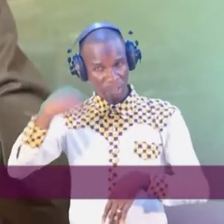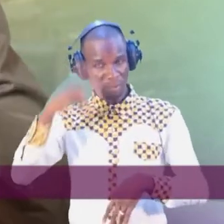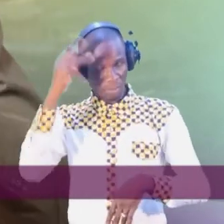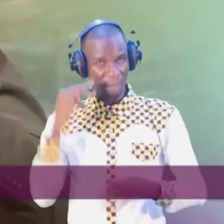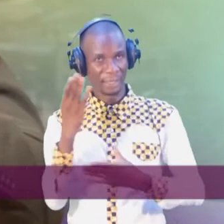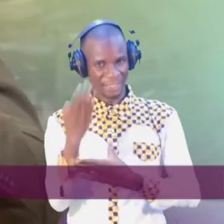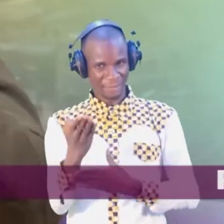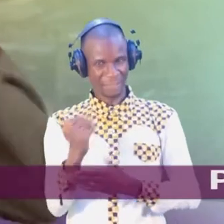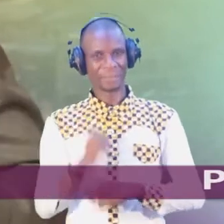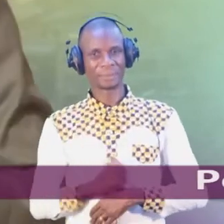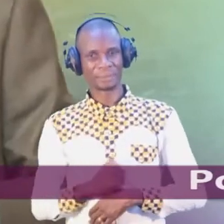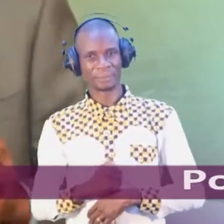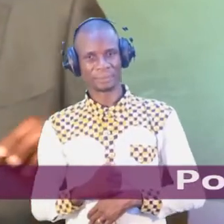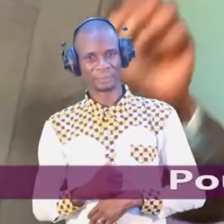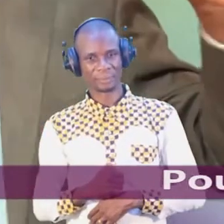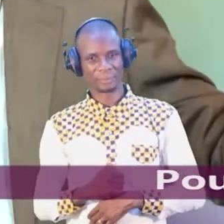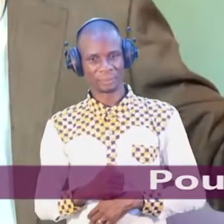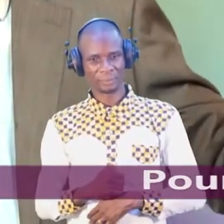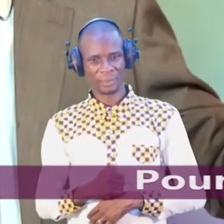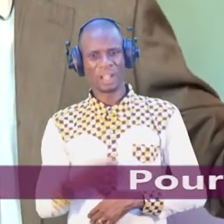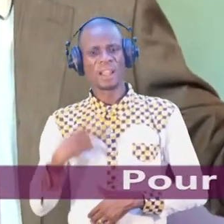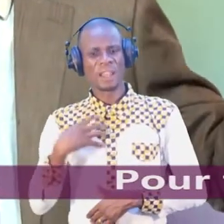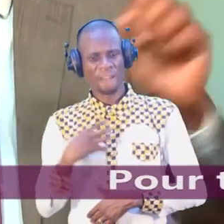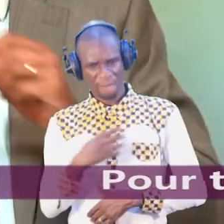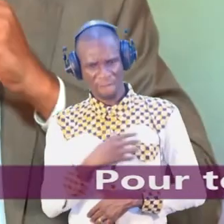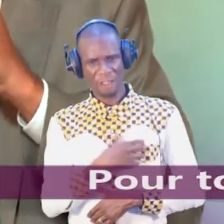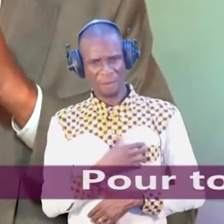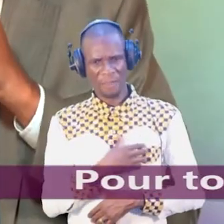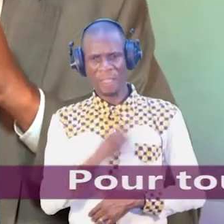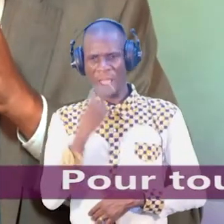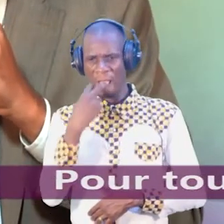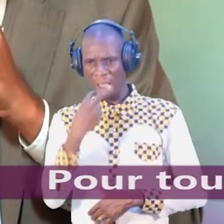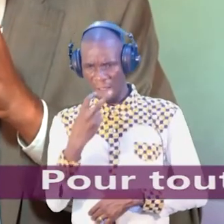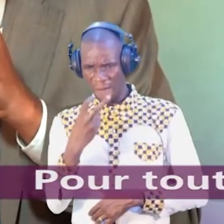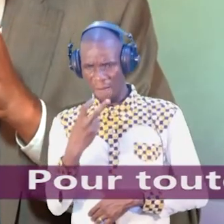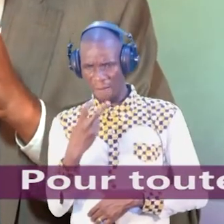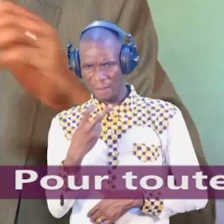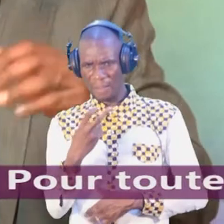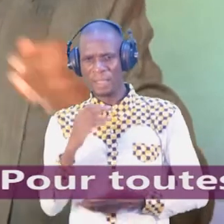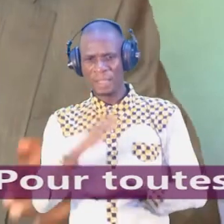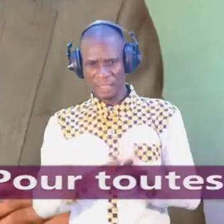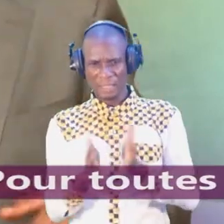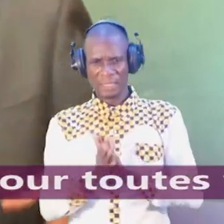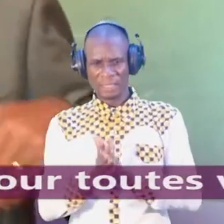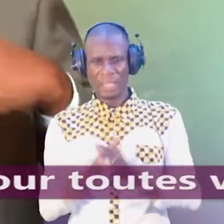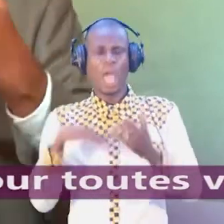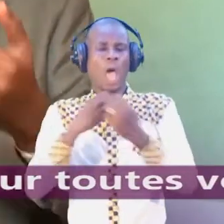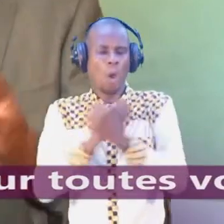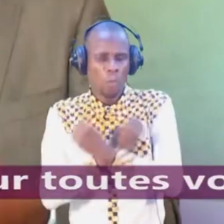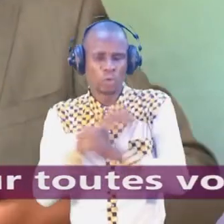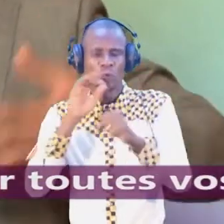ye azalaki kosala nyonso mpona kosalela mobali oyo mosusu lokola mobali ya kala azalaki kosenga